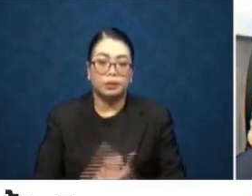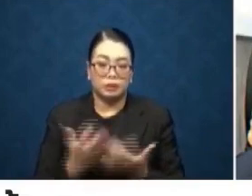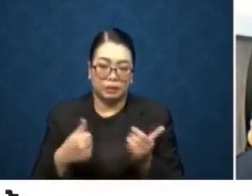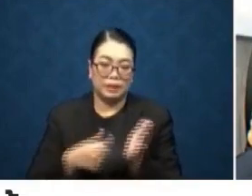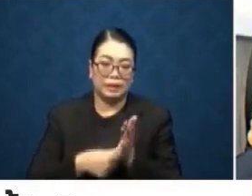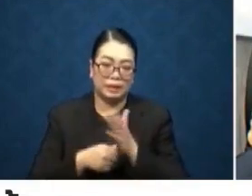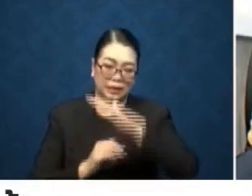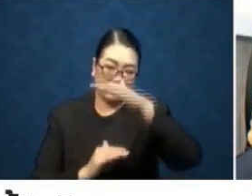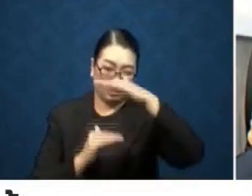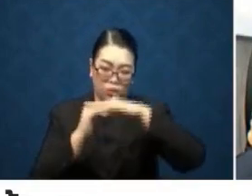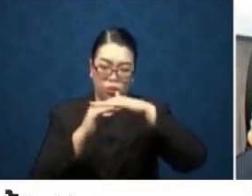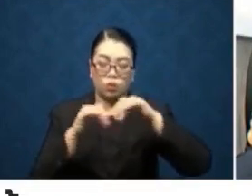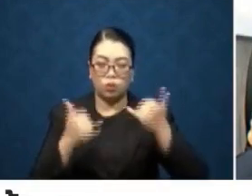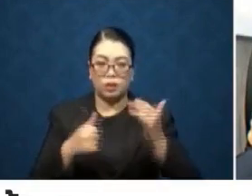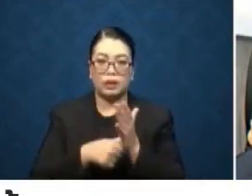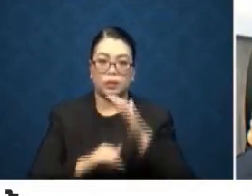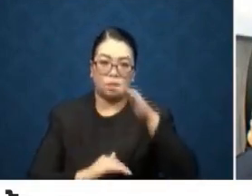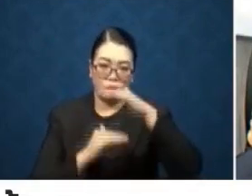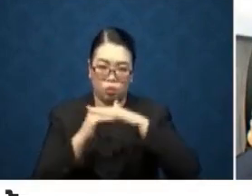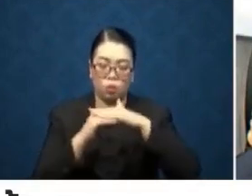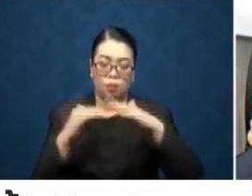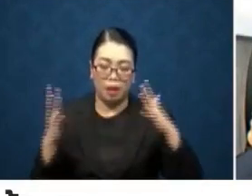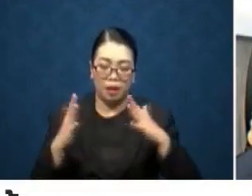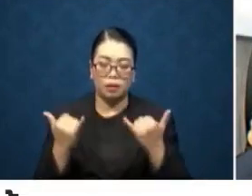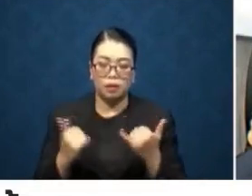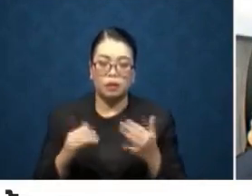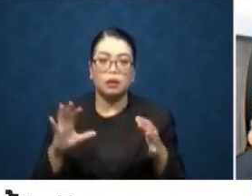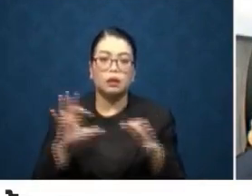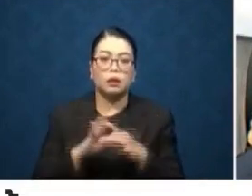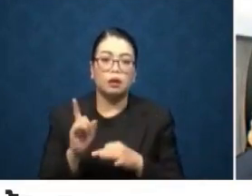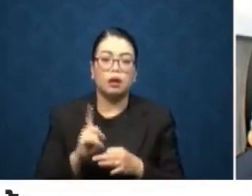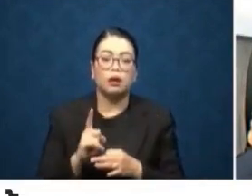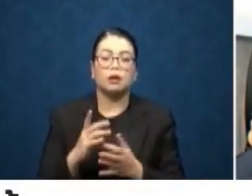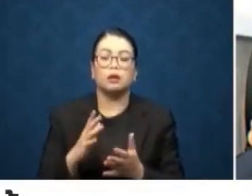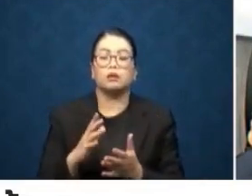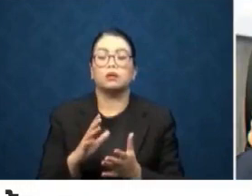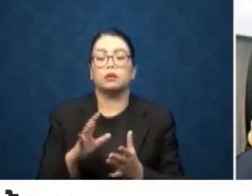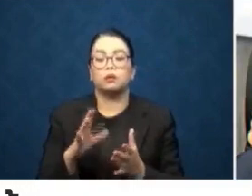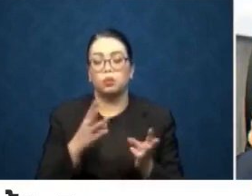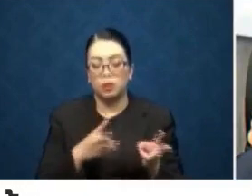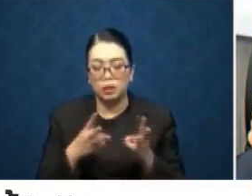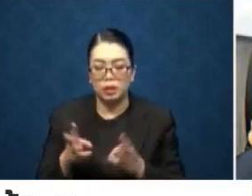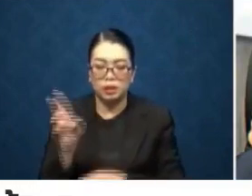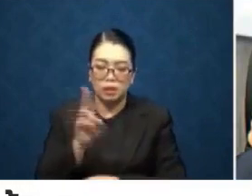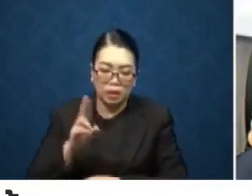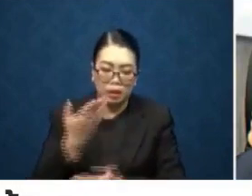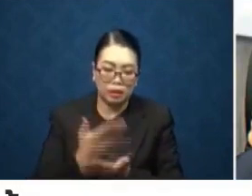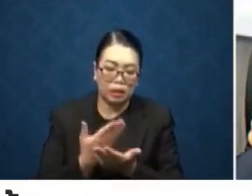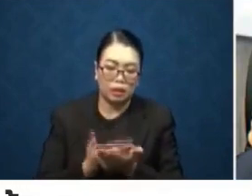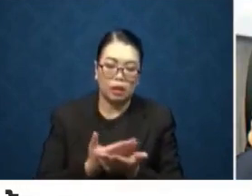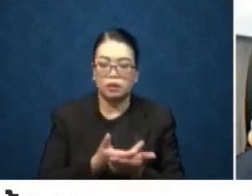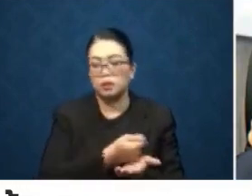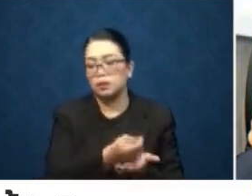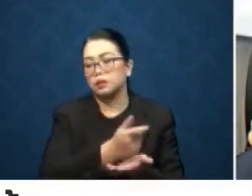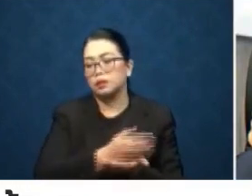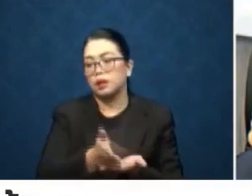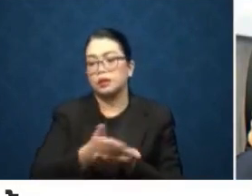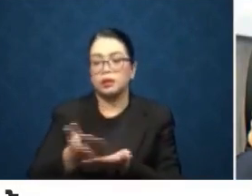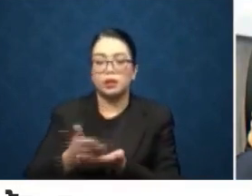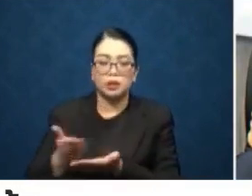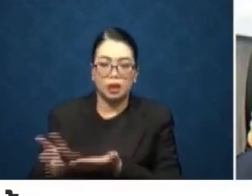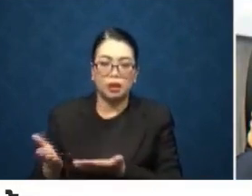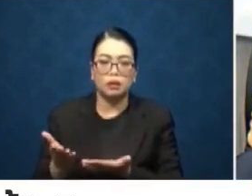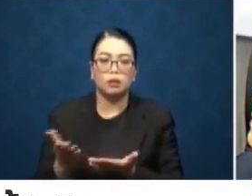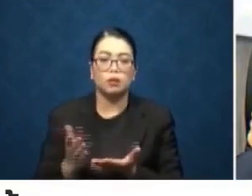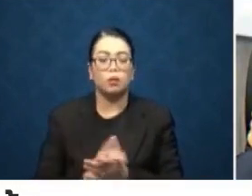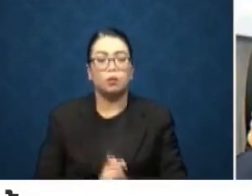ผมนะที่รัฐบาลอ้างว่าเป็นความต้องการของประชาชนผมว่ามันไม่ถูกต้องอย่างยิ่งเพราะว่าหากสิ่งใดที่มันเป็นพิษ